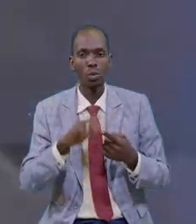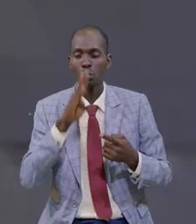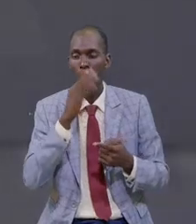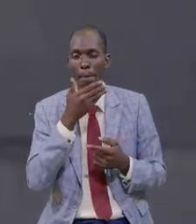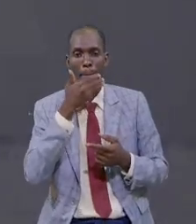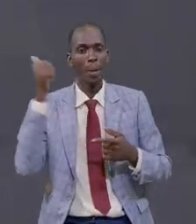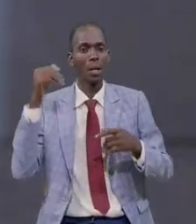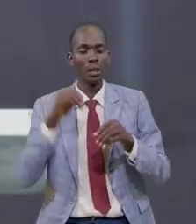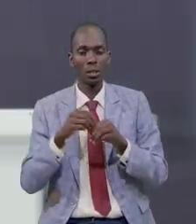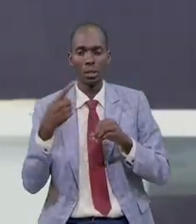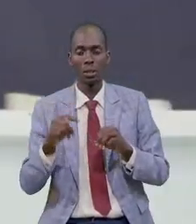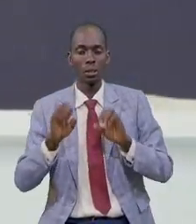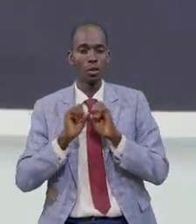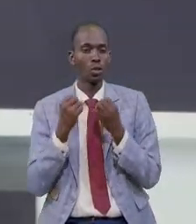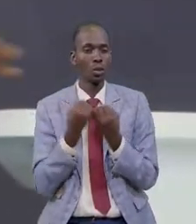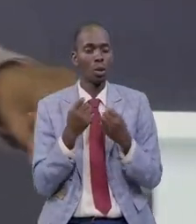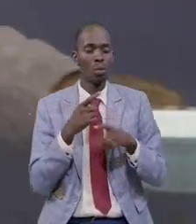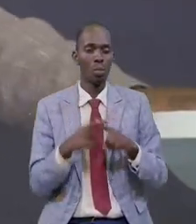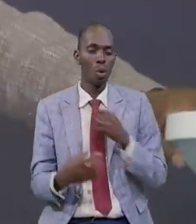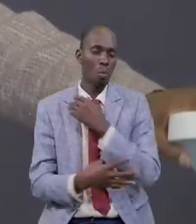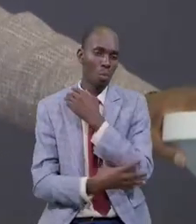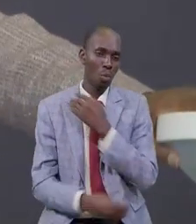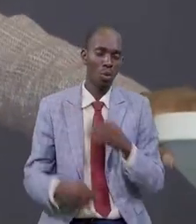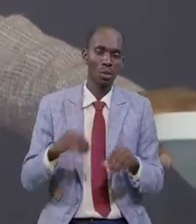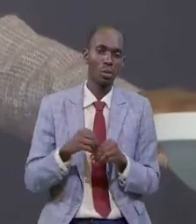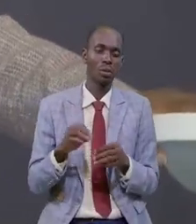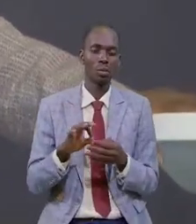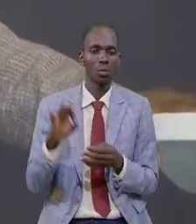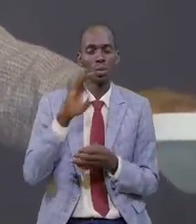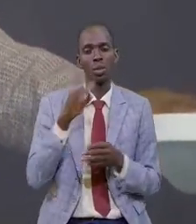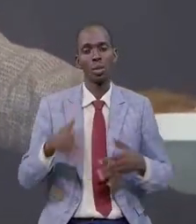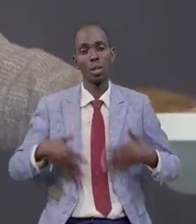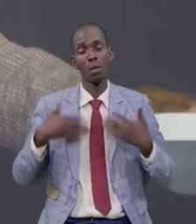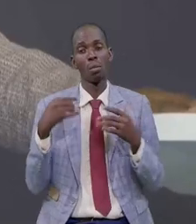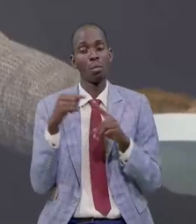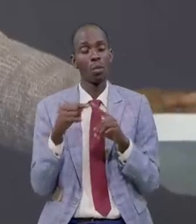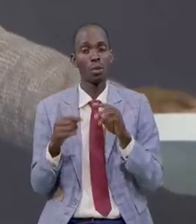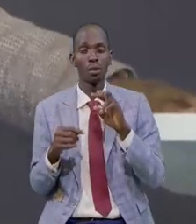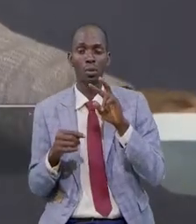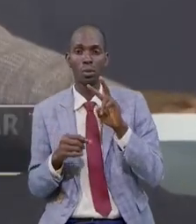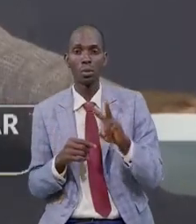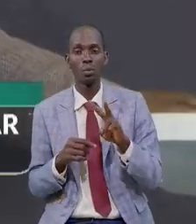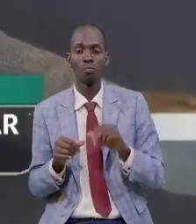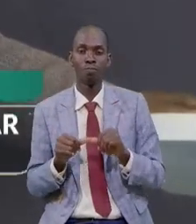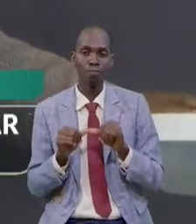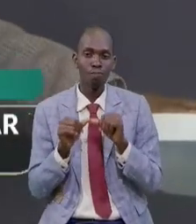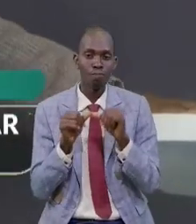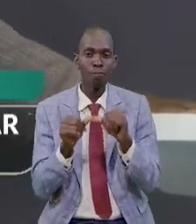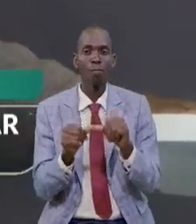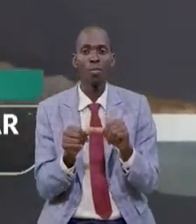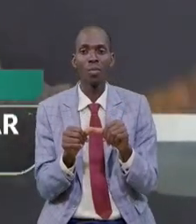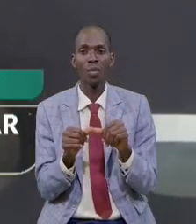la société alors donc la dévotion persévérante de s'éloigner de la